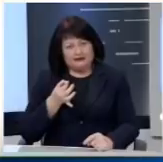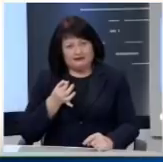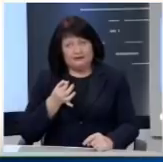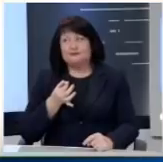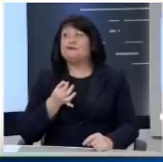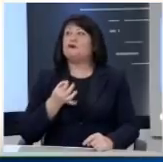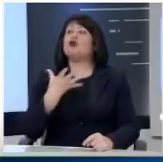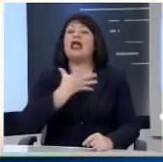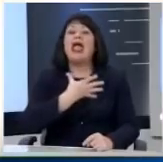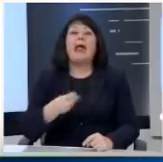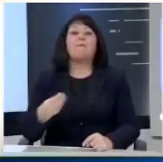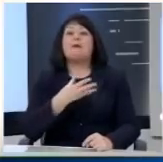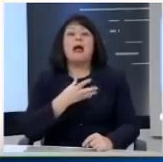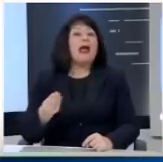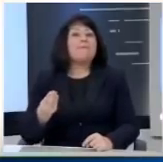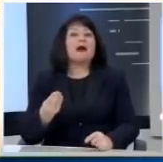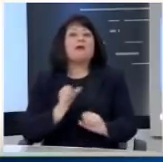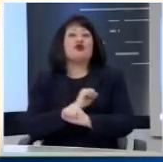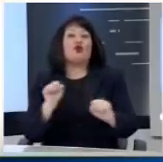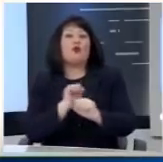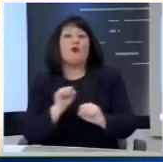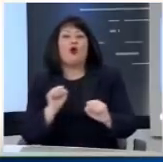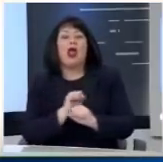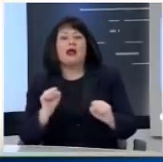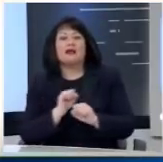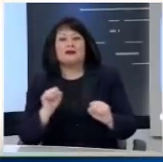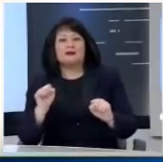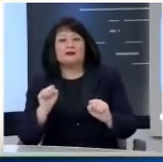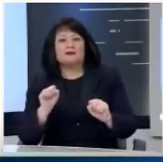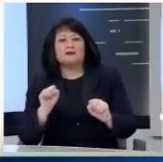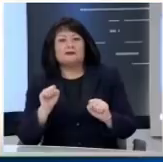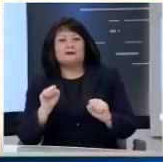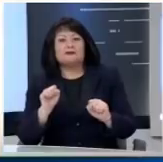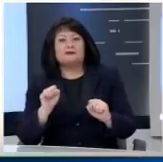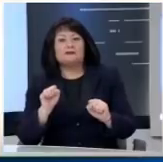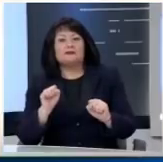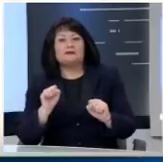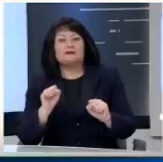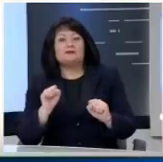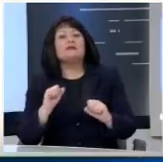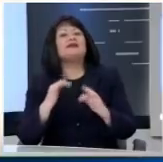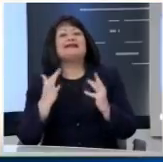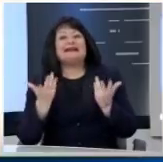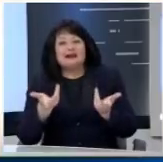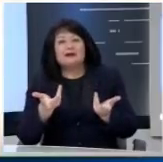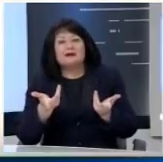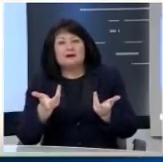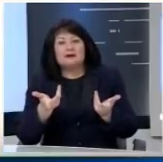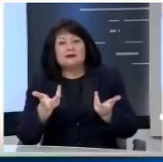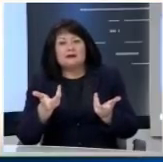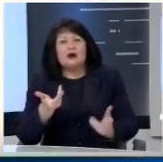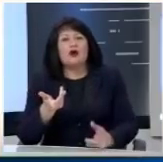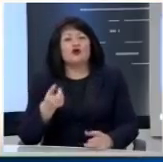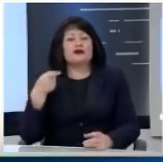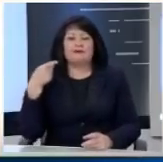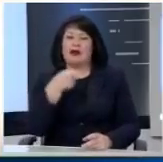το αίμα από τρομοκρατικές πρακτικές έχει συγκεκριμένη ιδεολογική